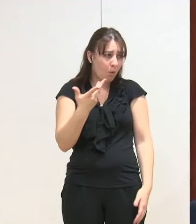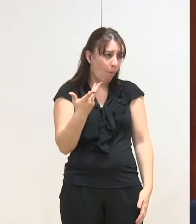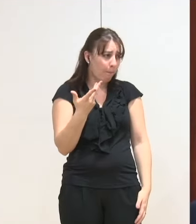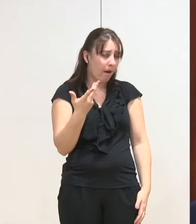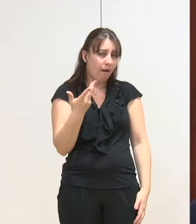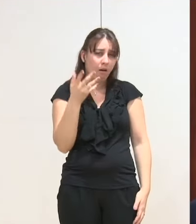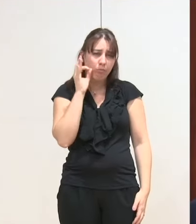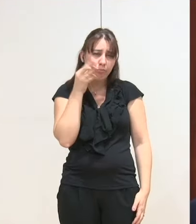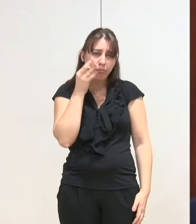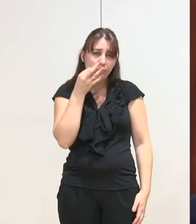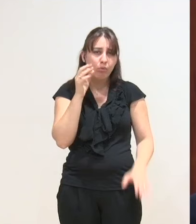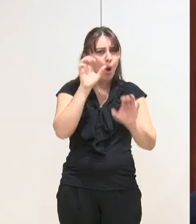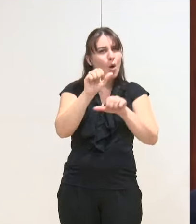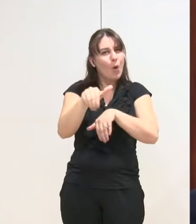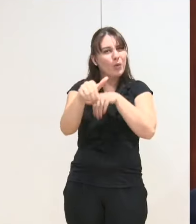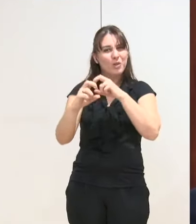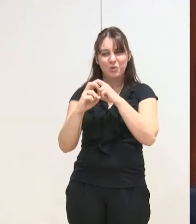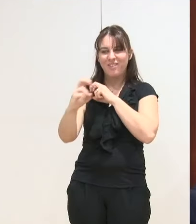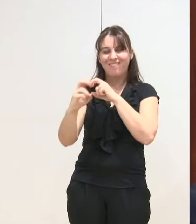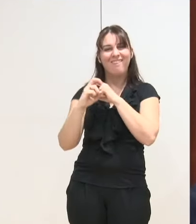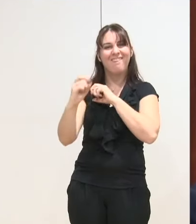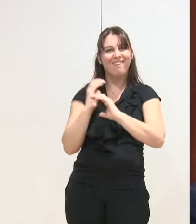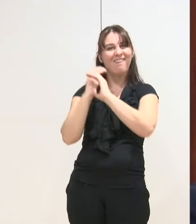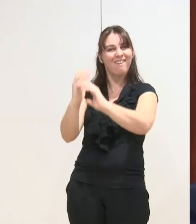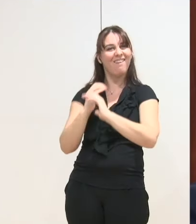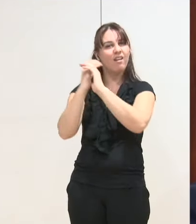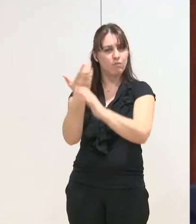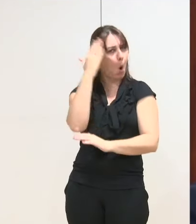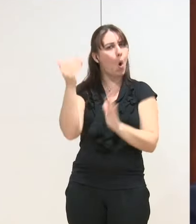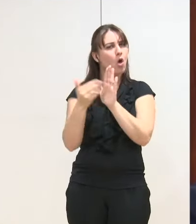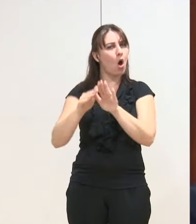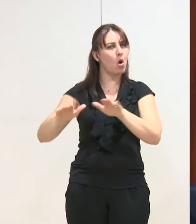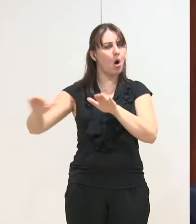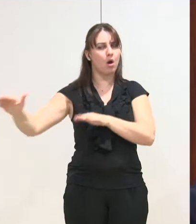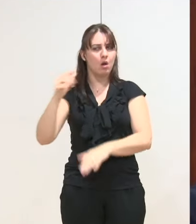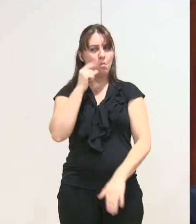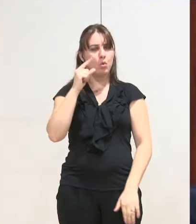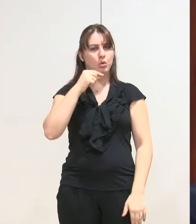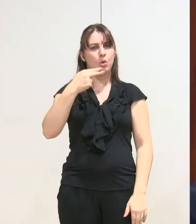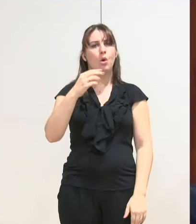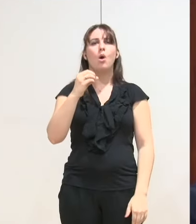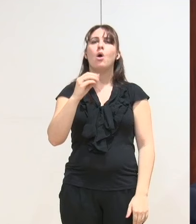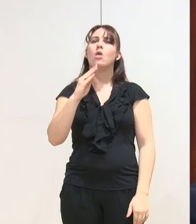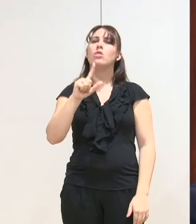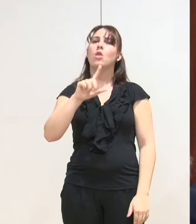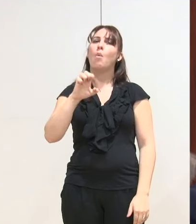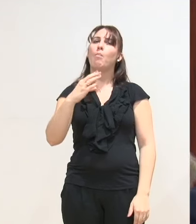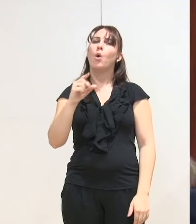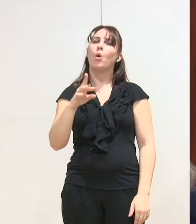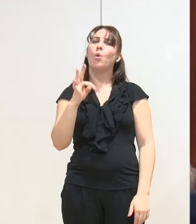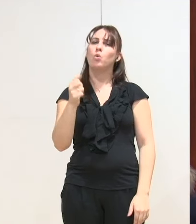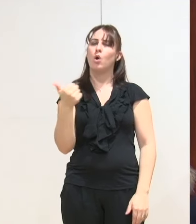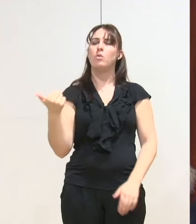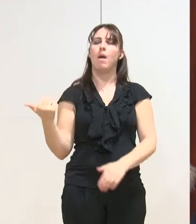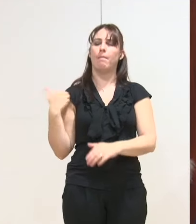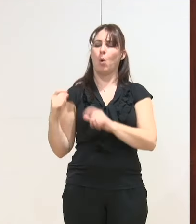vous auriez pu continuer ce service et d'autres mais et mon collègue Olivier noblecour reviendra bientôt si vous aviez assumé une véritable